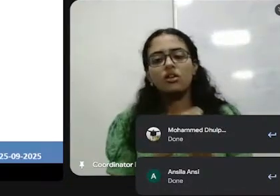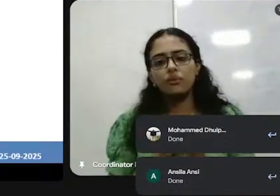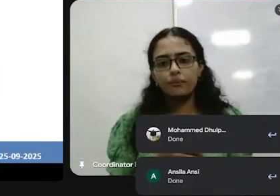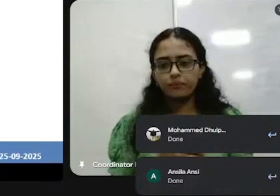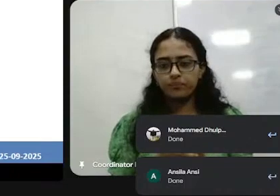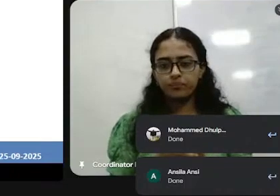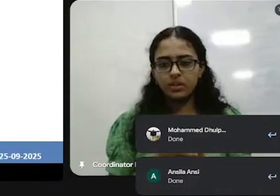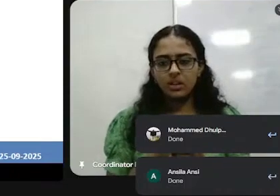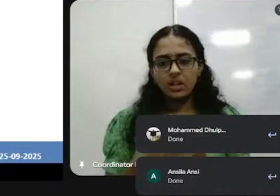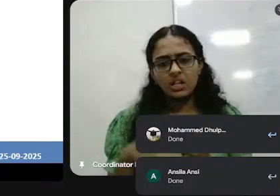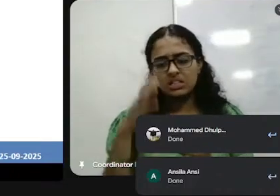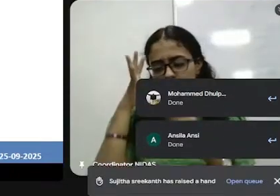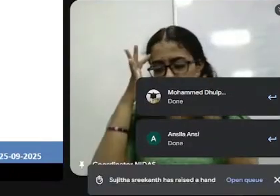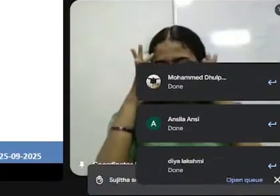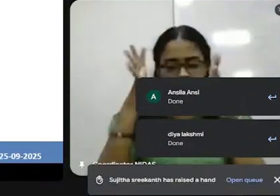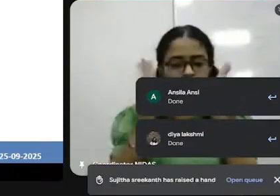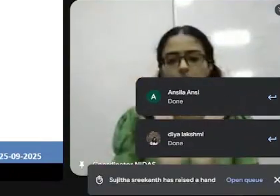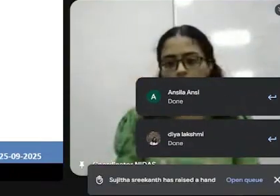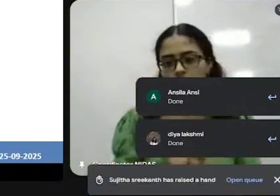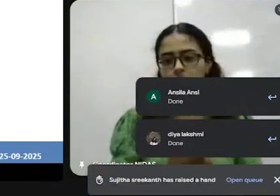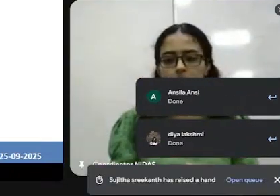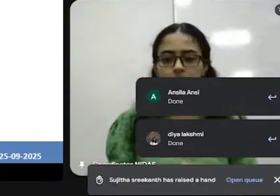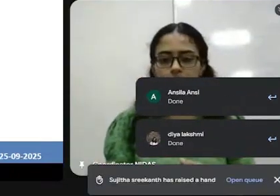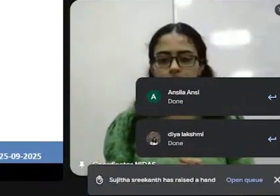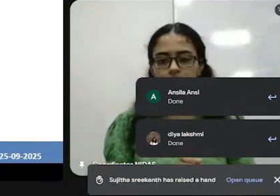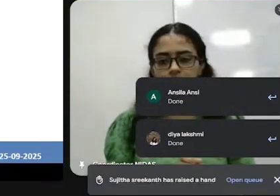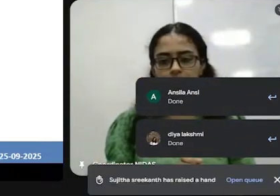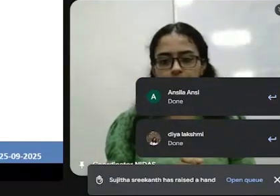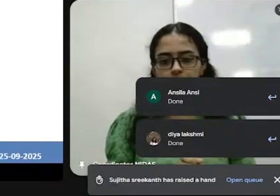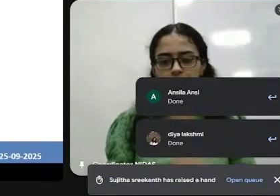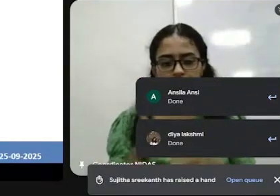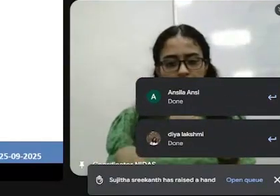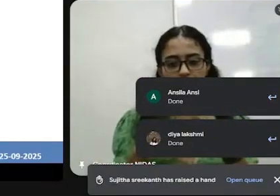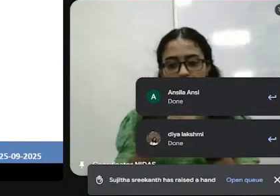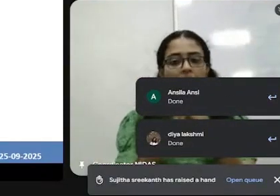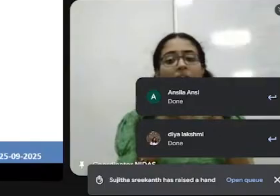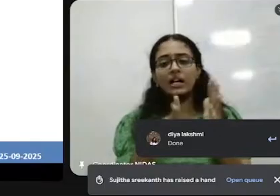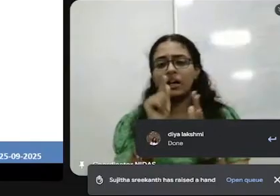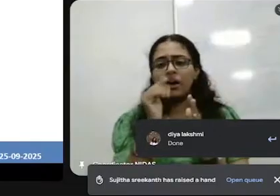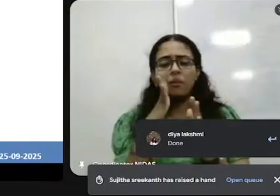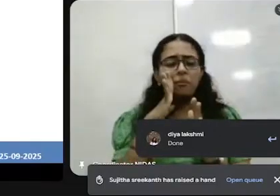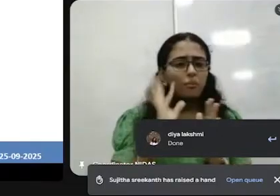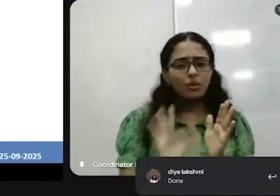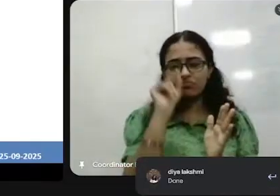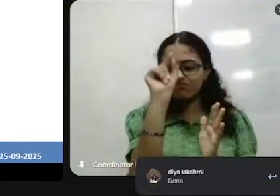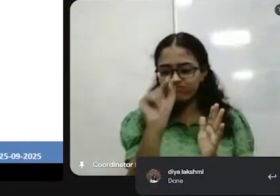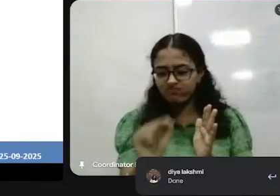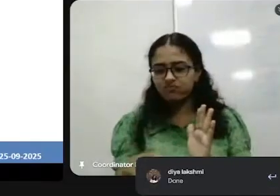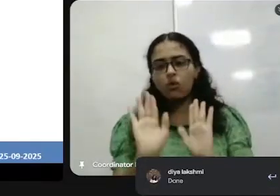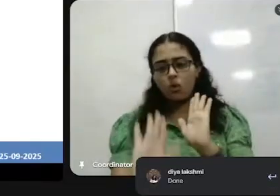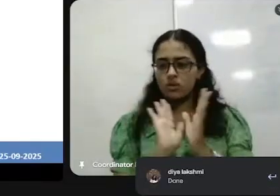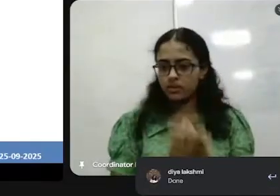ഉണ്ടാവാം. അതിന്റെ ഫ്രസ്ട്രേഷൻ അത് കാണിക്കാനും സാധ്യതയുണ്ട്. അപ്പൊ ഇത്രയുമാണ് പ്രധാനമായിട്ടും സ്ട്രോക്ക് വന്നു കഴിയുമ്പോൾ